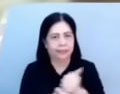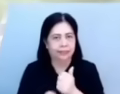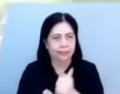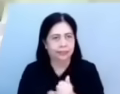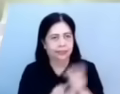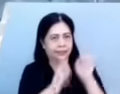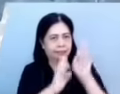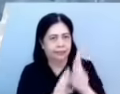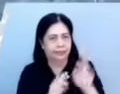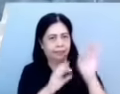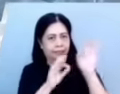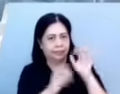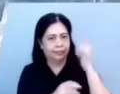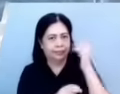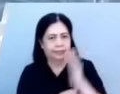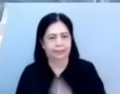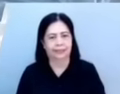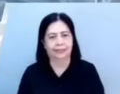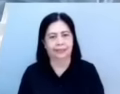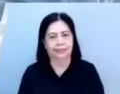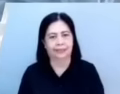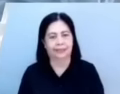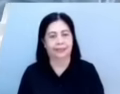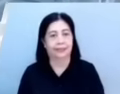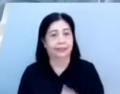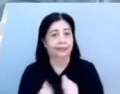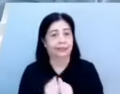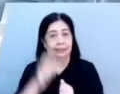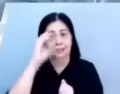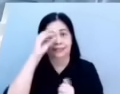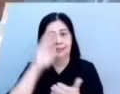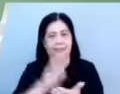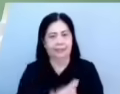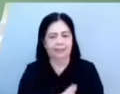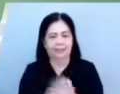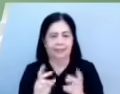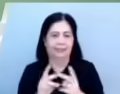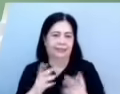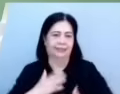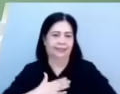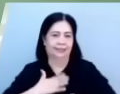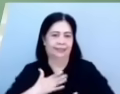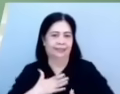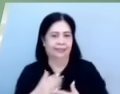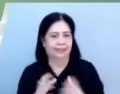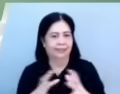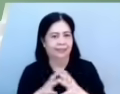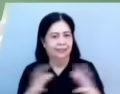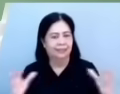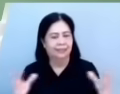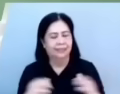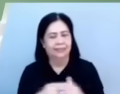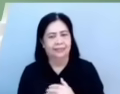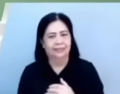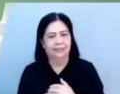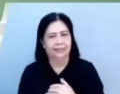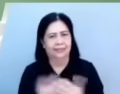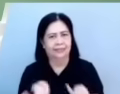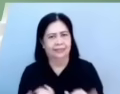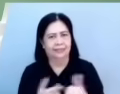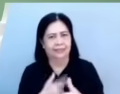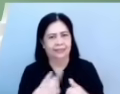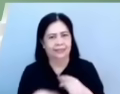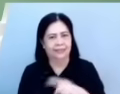sa maging ang kanyang asawa, masayang-masaya. Sobrang saya po kasi ngayon pa lang po ako